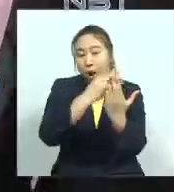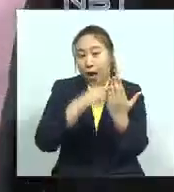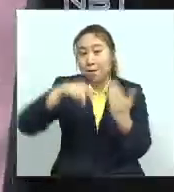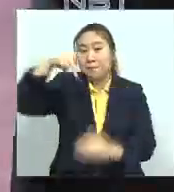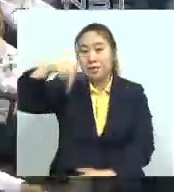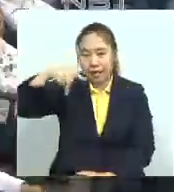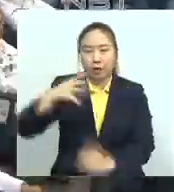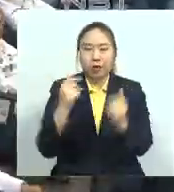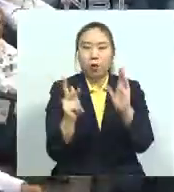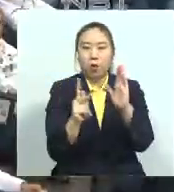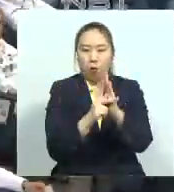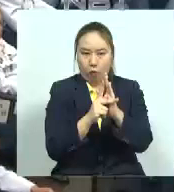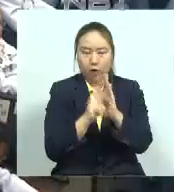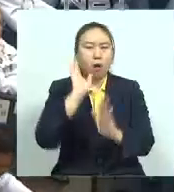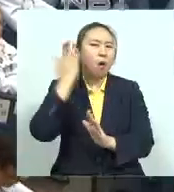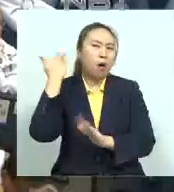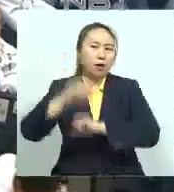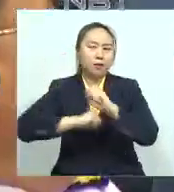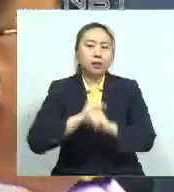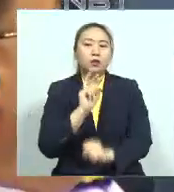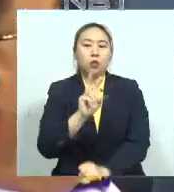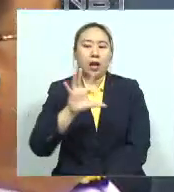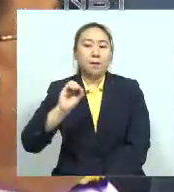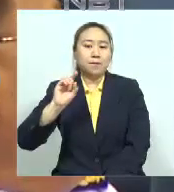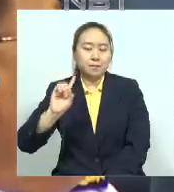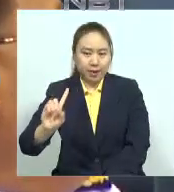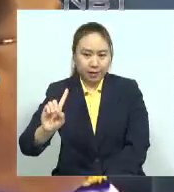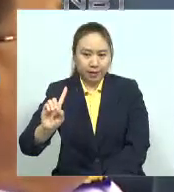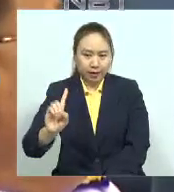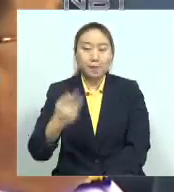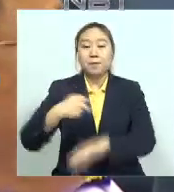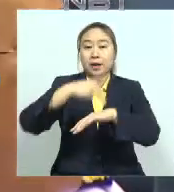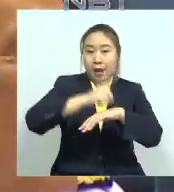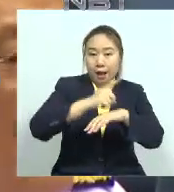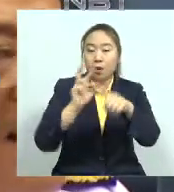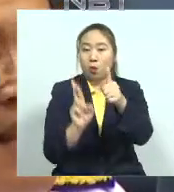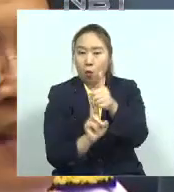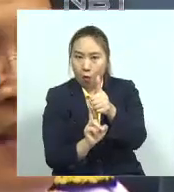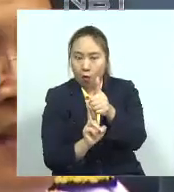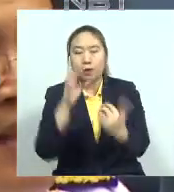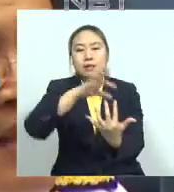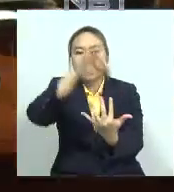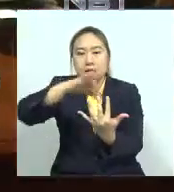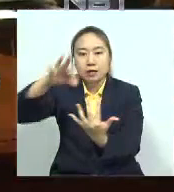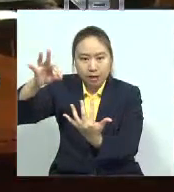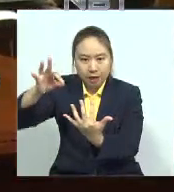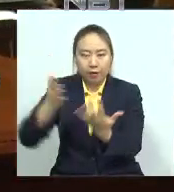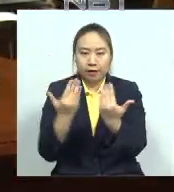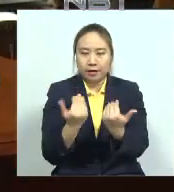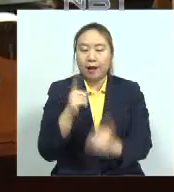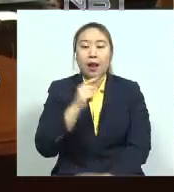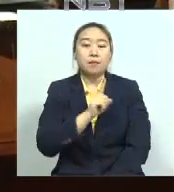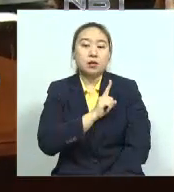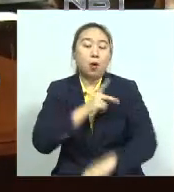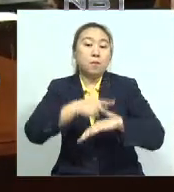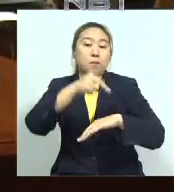ใช้ระเบียบข้อบังคับเมื่อปี2551เป็นการเลือกประธานและรองประธานวุฒิสภาซึ่งผู้ที่ทำหน้าที่เป็